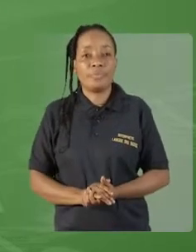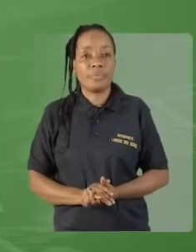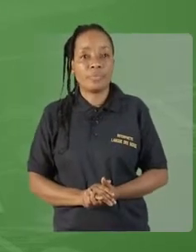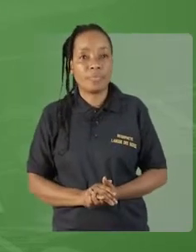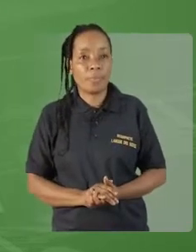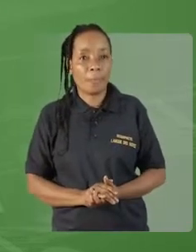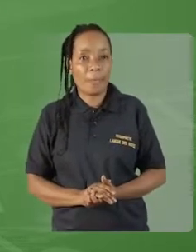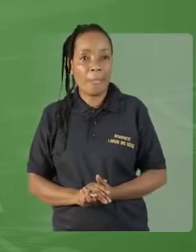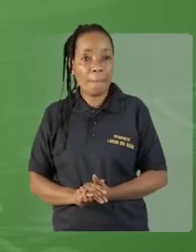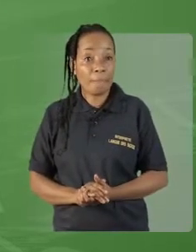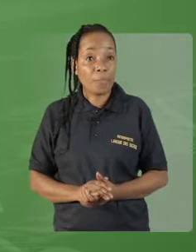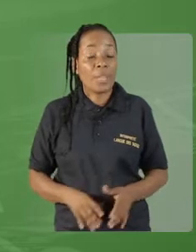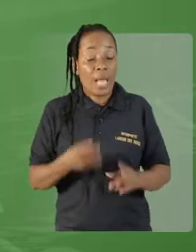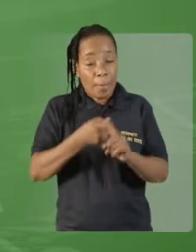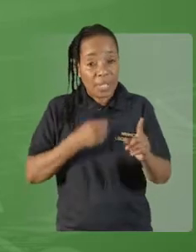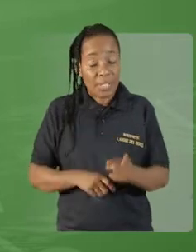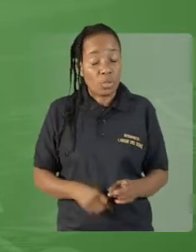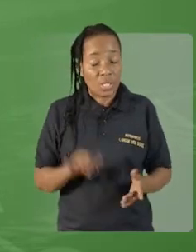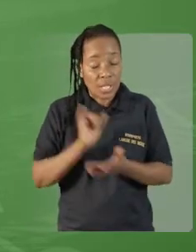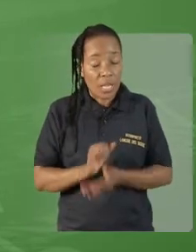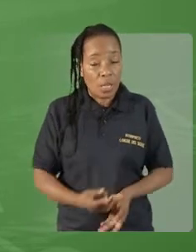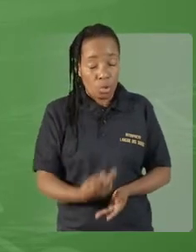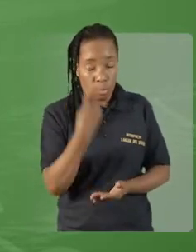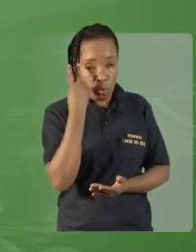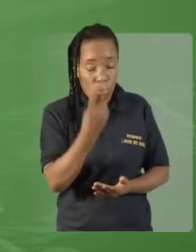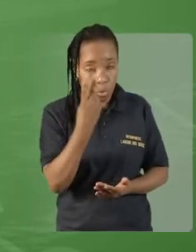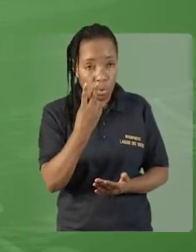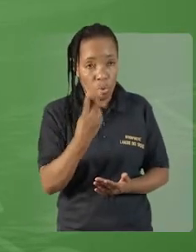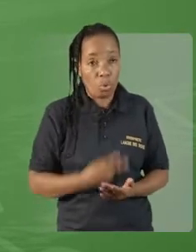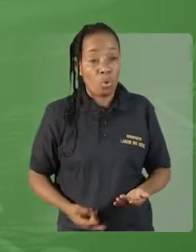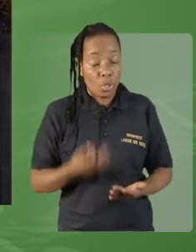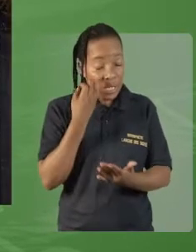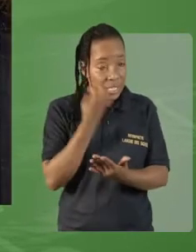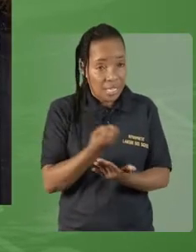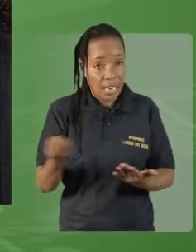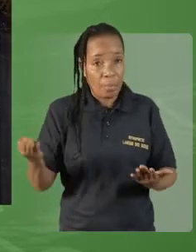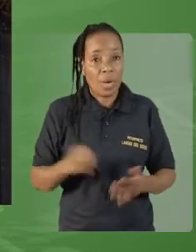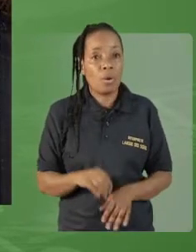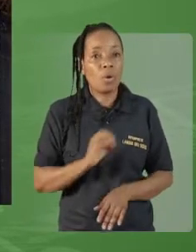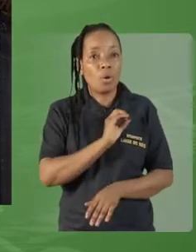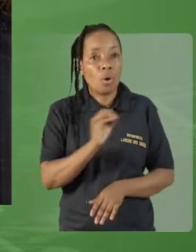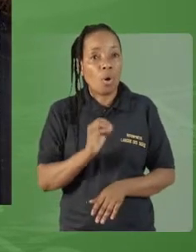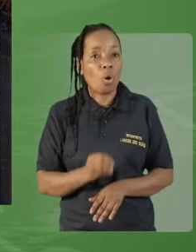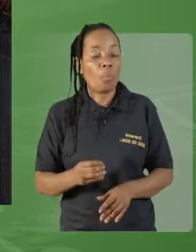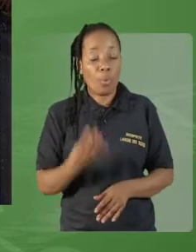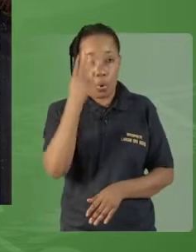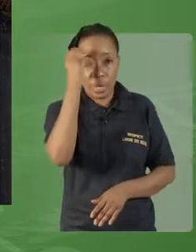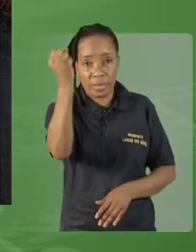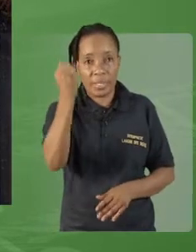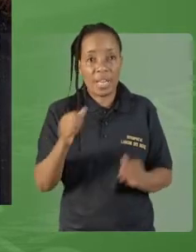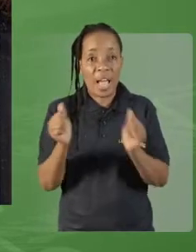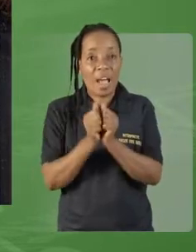Partant de ces deux acceptions, l'on peut retenir avec René